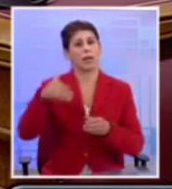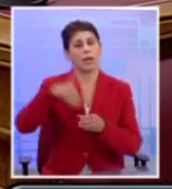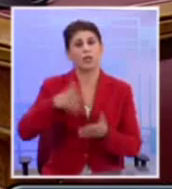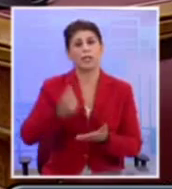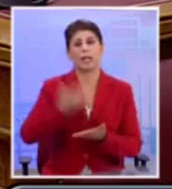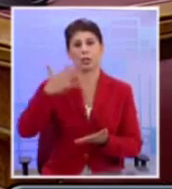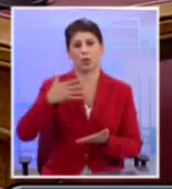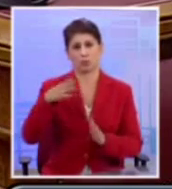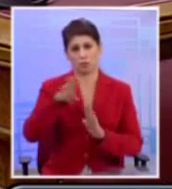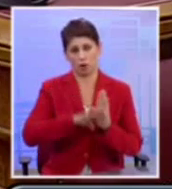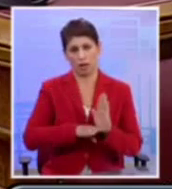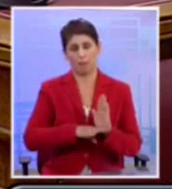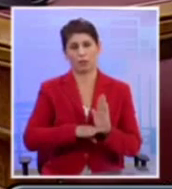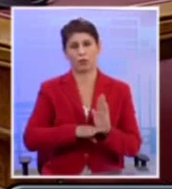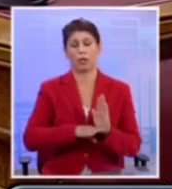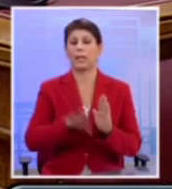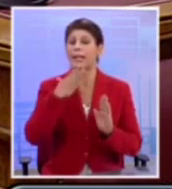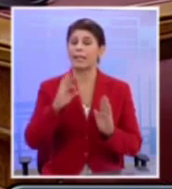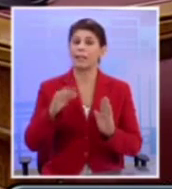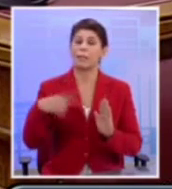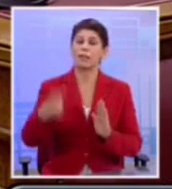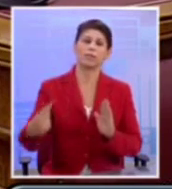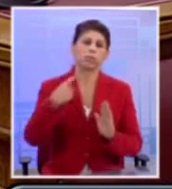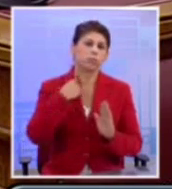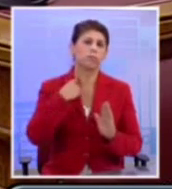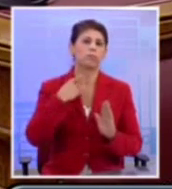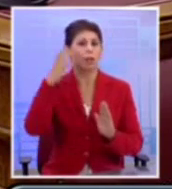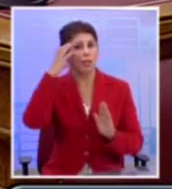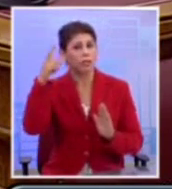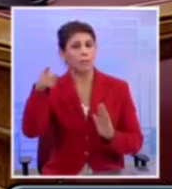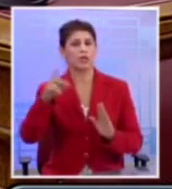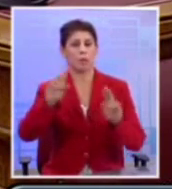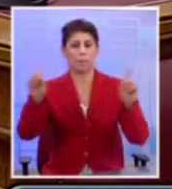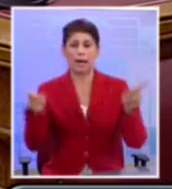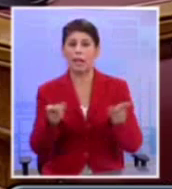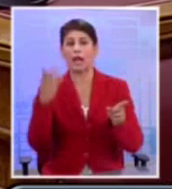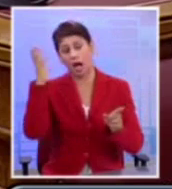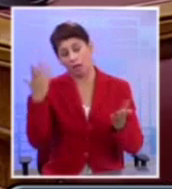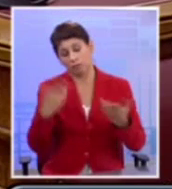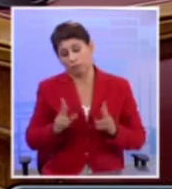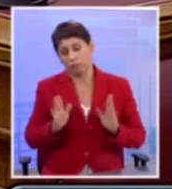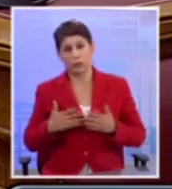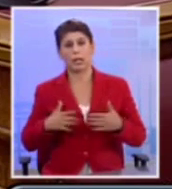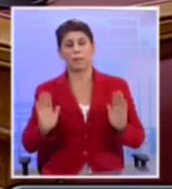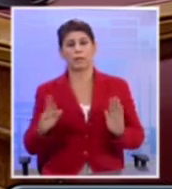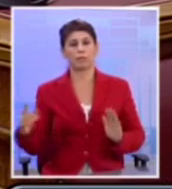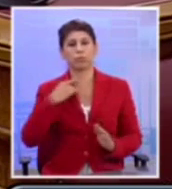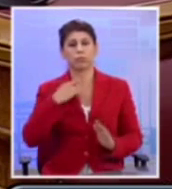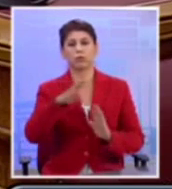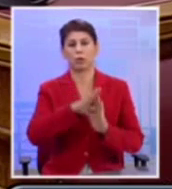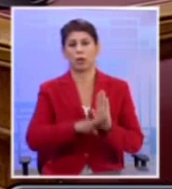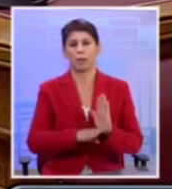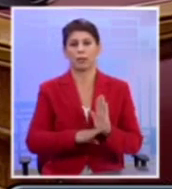αξιολόγηση του προγράμματος, διότι μετά τις αποτυχίες, σας θυμίζω, ανοίγω μια παρένθεση αν επιτρέπετε, τις αποτυχίες των